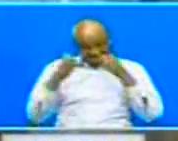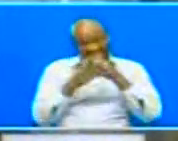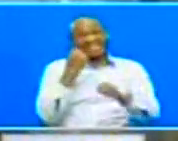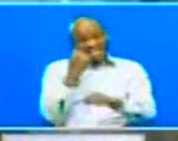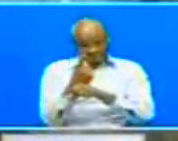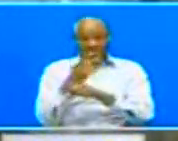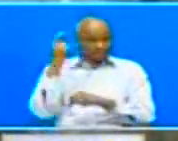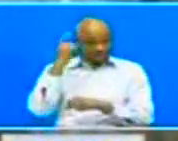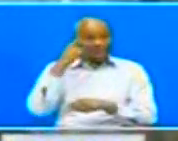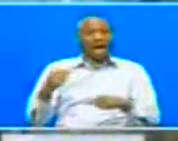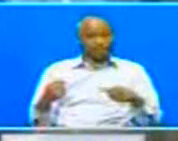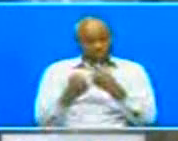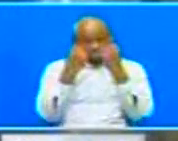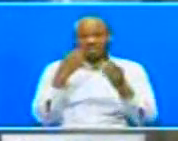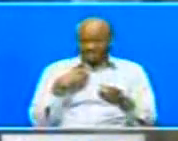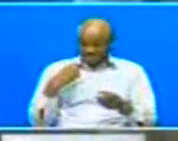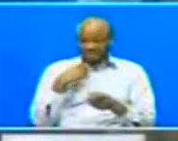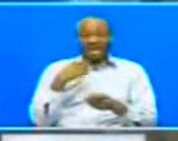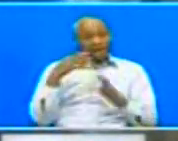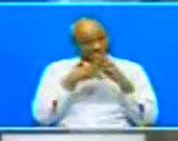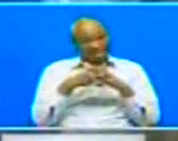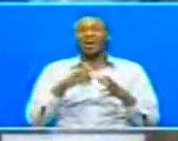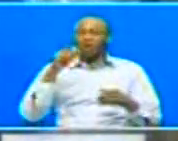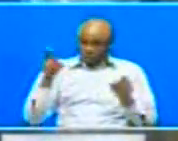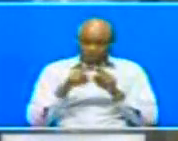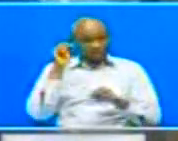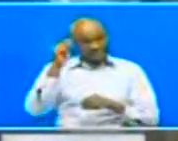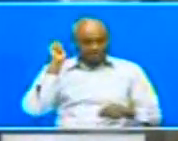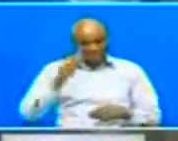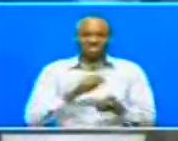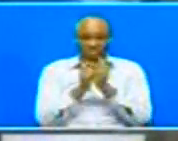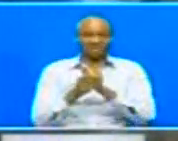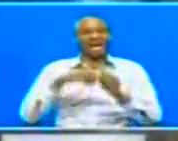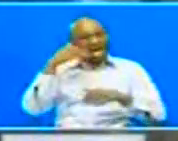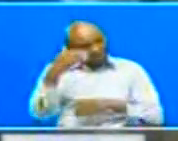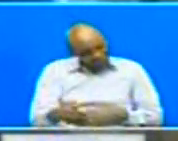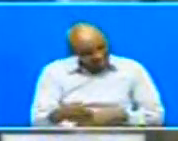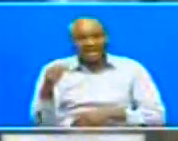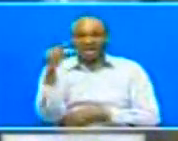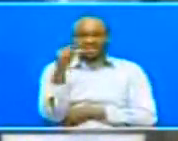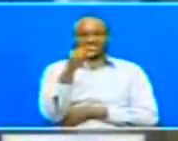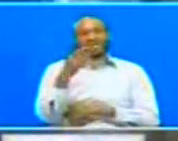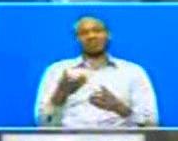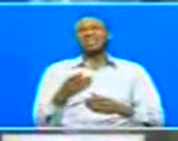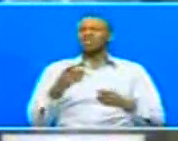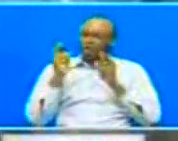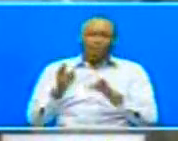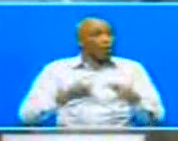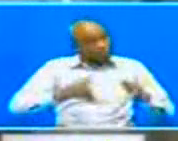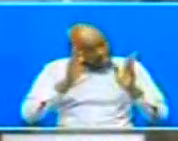9/11 is the way Kenya is going to change after Garissa. It will not be business as